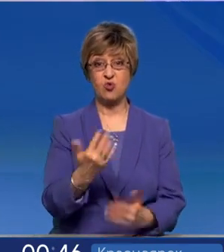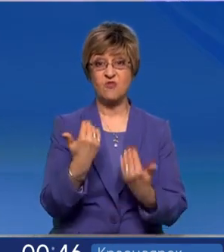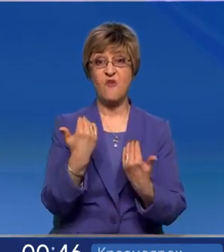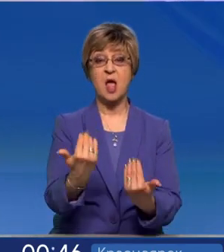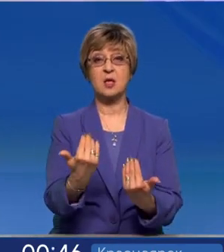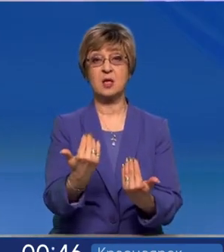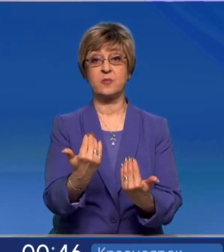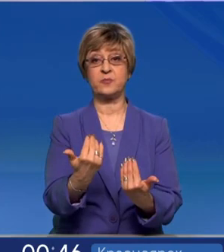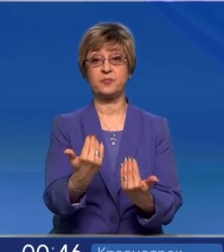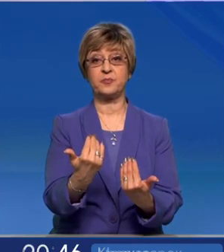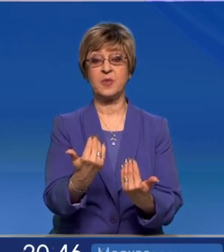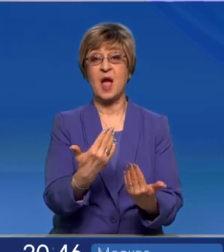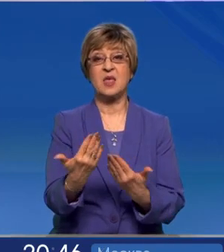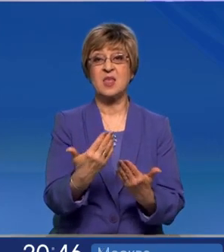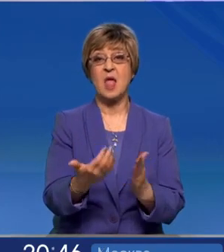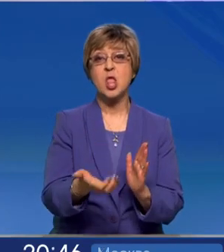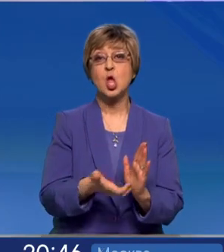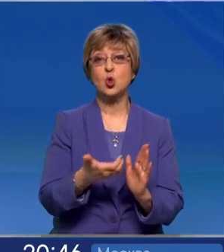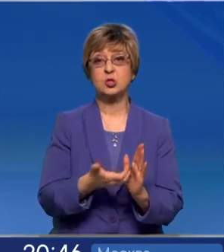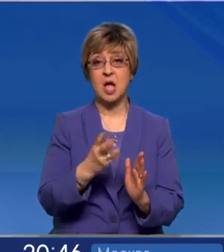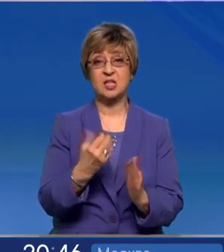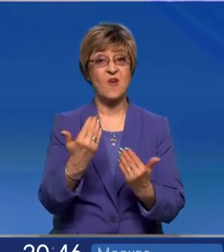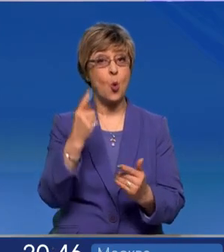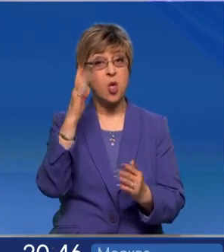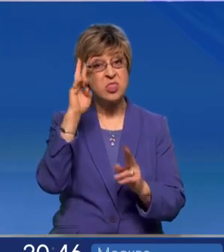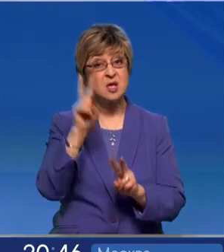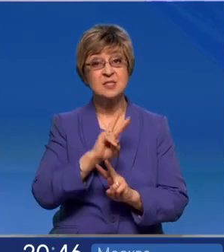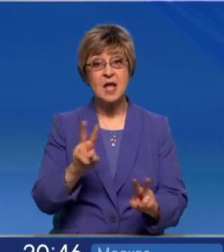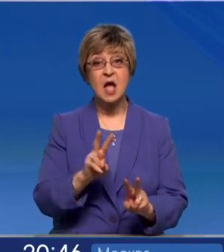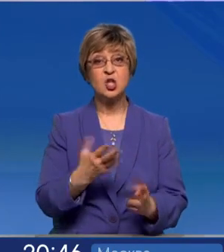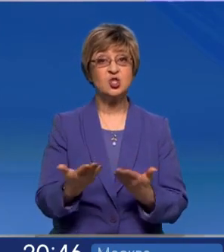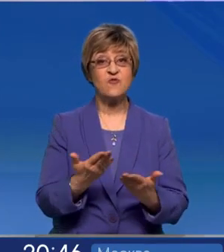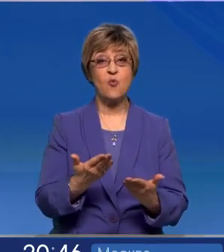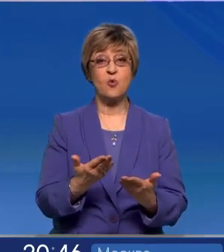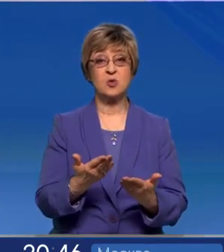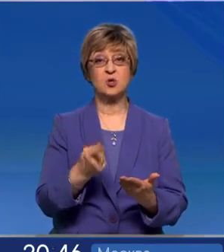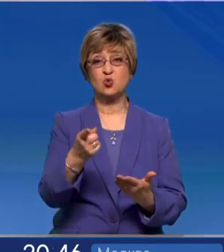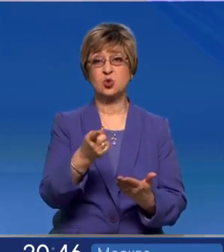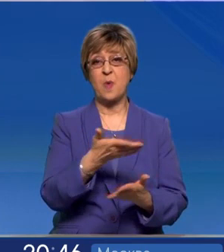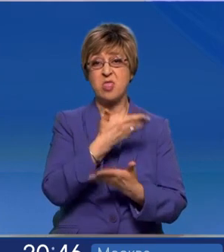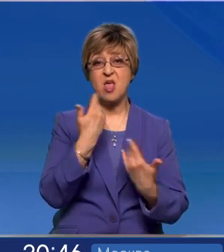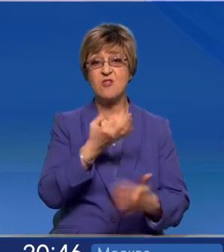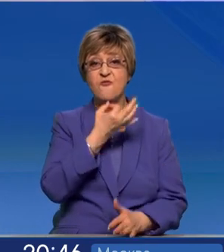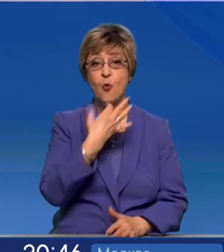там какие-то недостатки, твое незнание чего-то, отсутствие у тебя вкуса, отсутствие у тебя там еще чего-то,